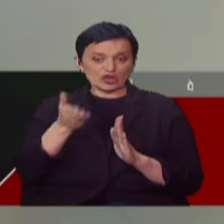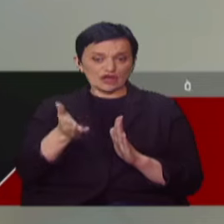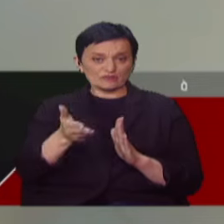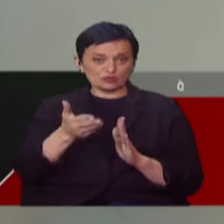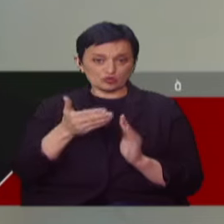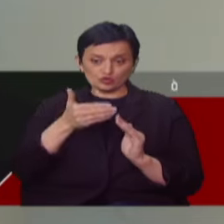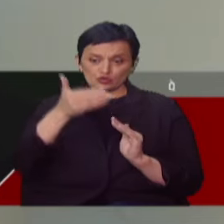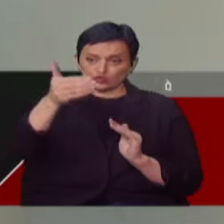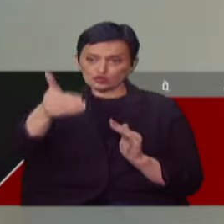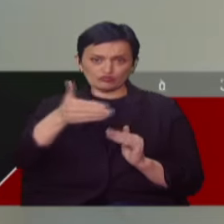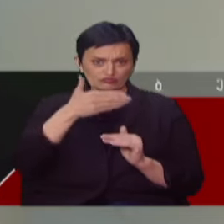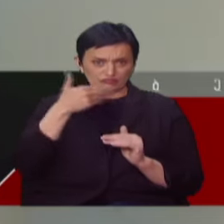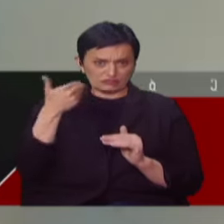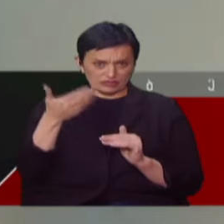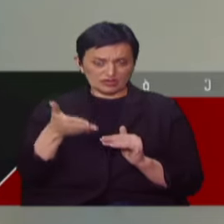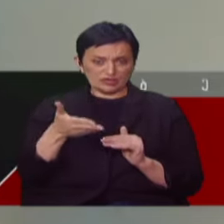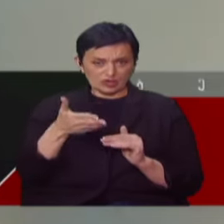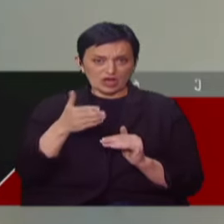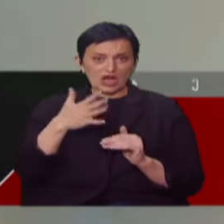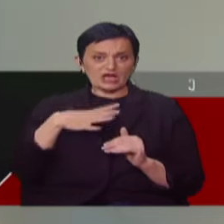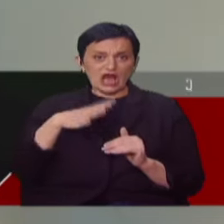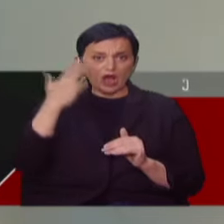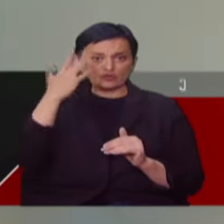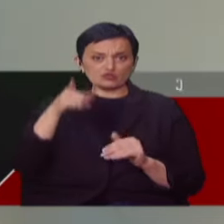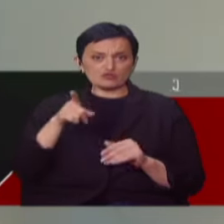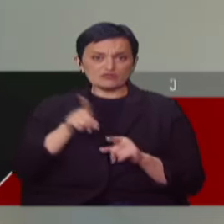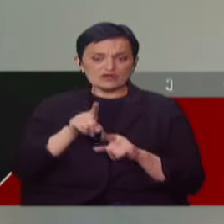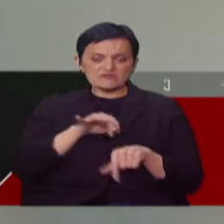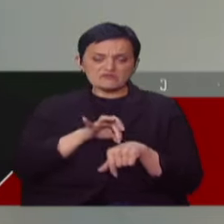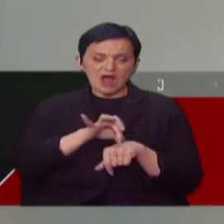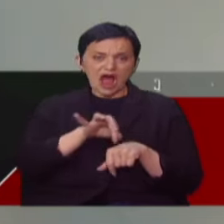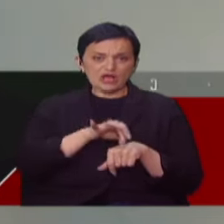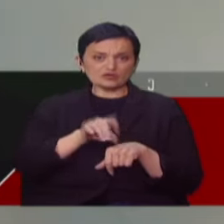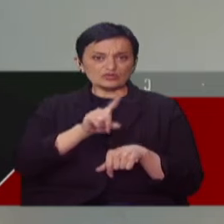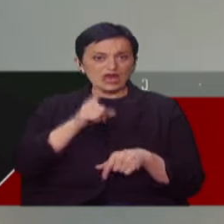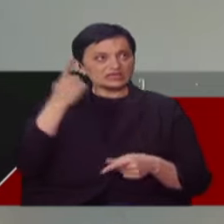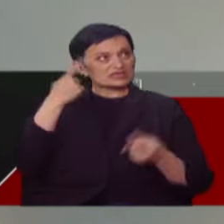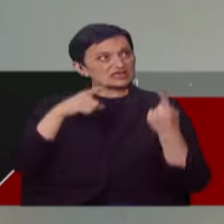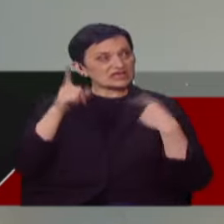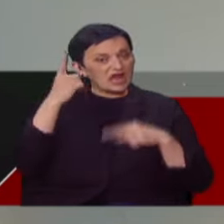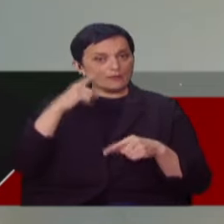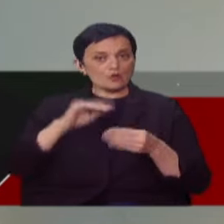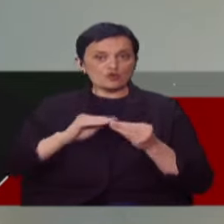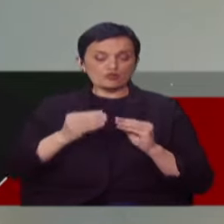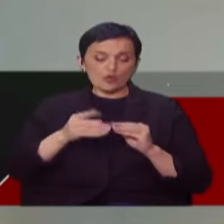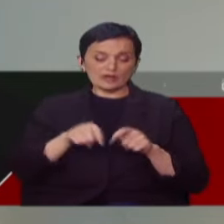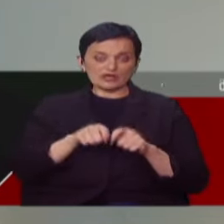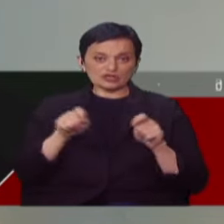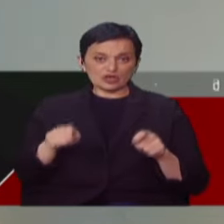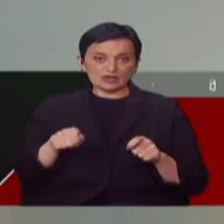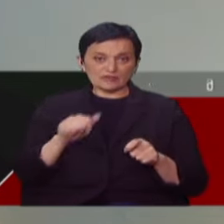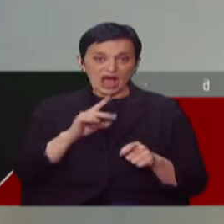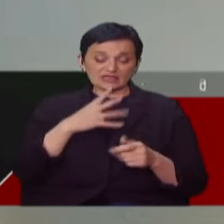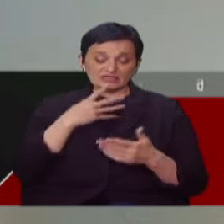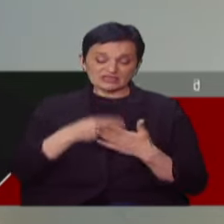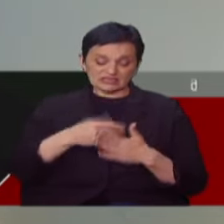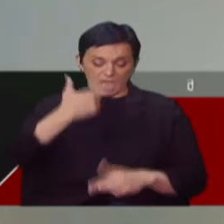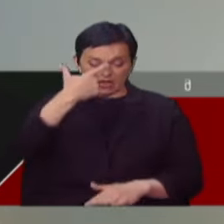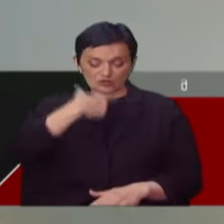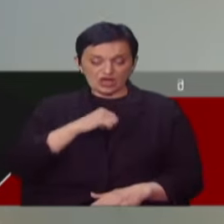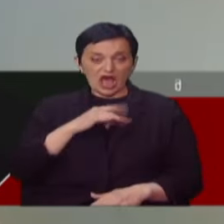არ არის არჩევნები და არც ქართული ოცნება არის მაზოხისტი, რომ რაღაც გამოეგონებინა იმისთვის, რომ პრობლემები შეექმნა ან საკუთარი